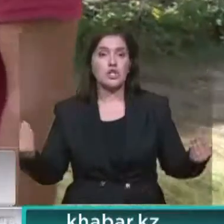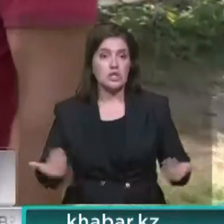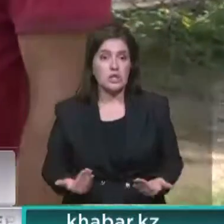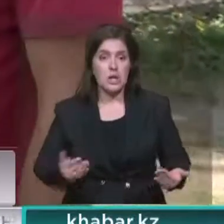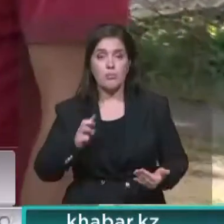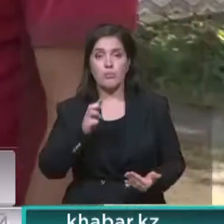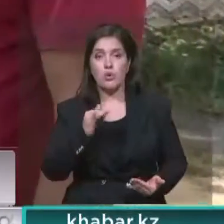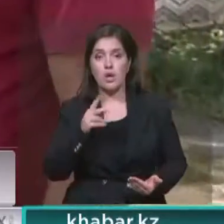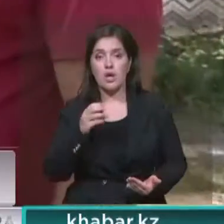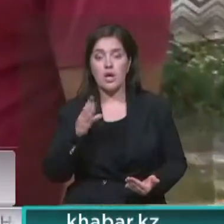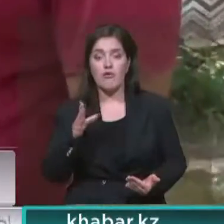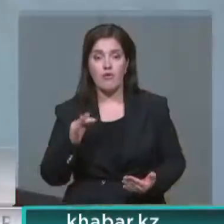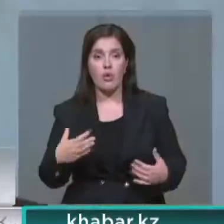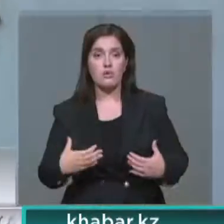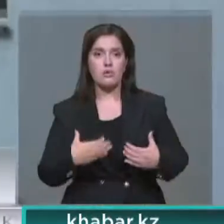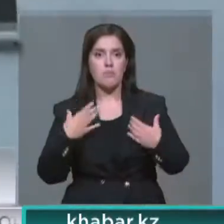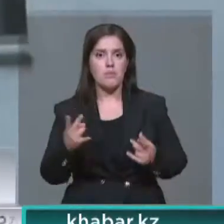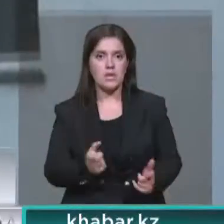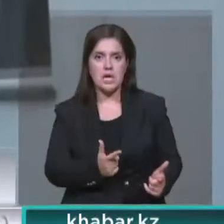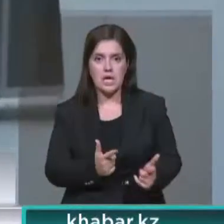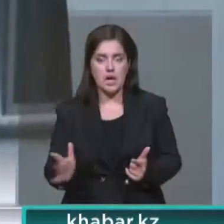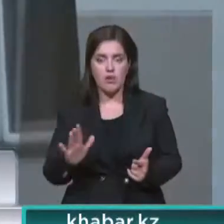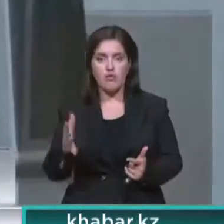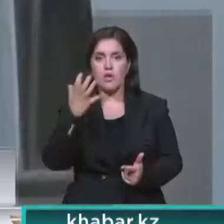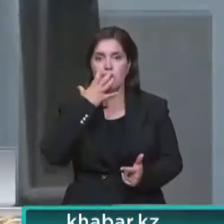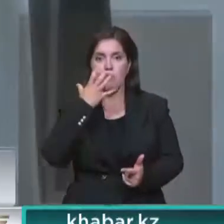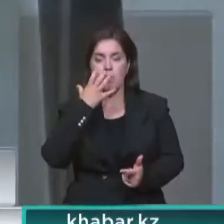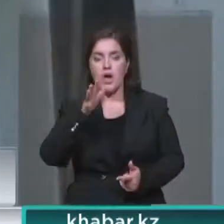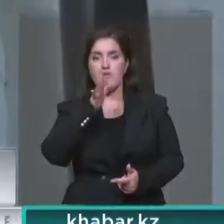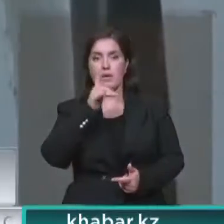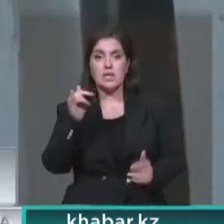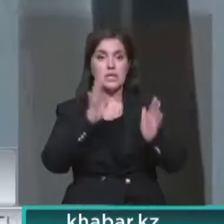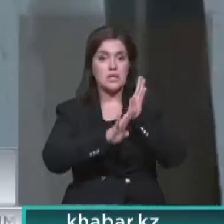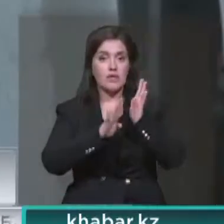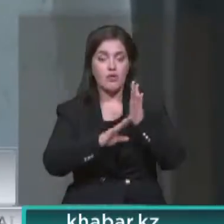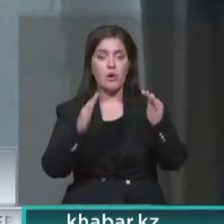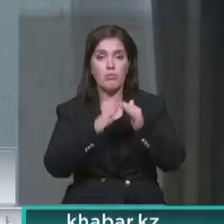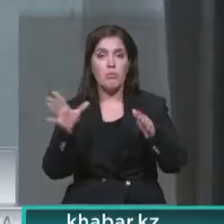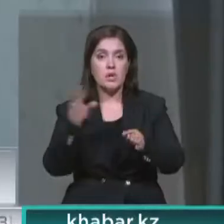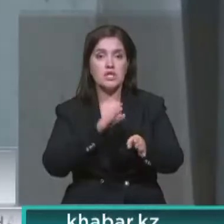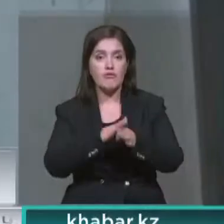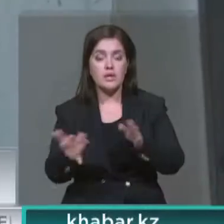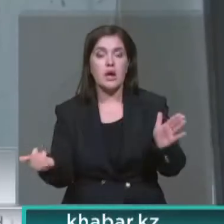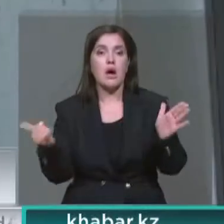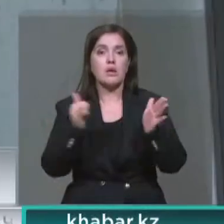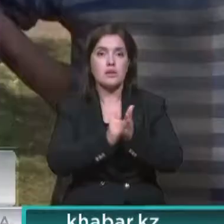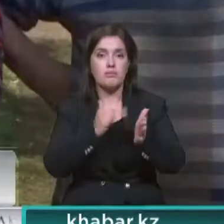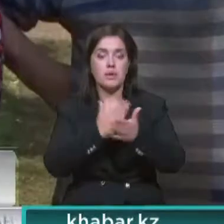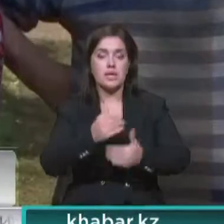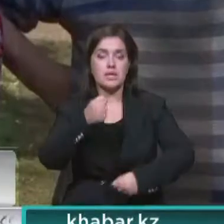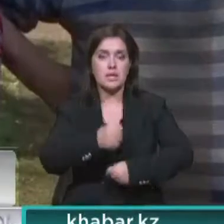райцентра Булаева взволнованы. Микрорайон не готов к отопительному сезону, хотя здесь из 90 домов почти все подключены к центральному